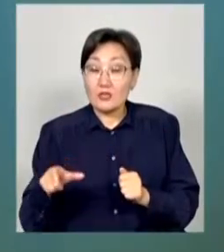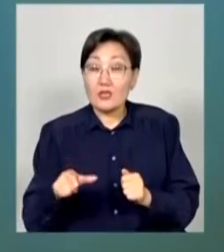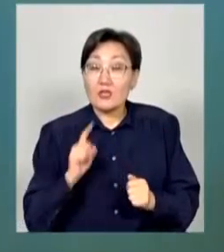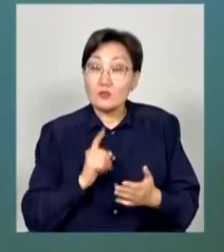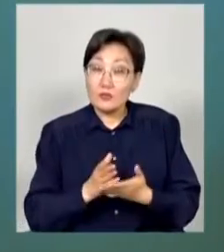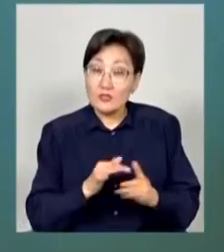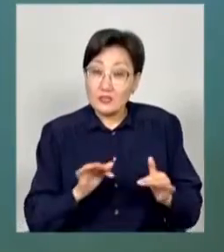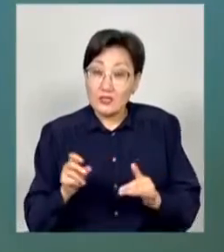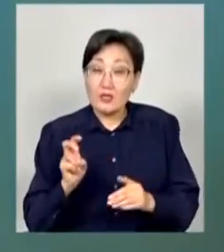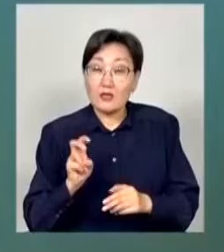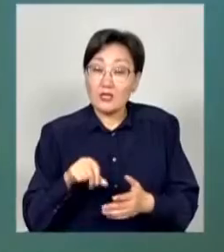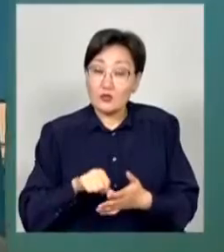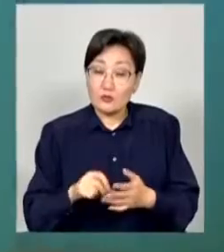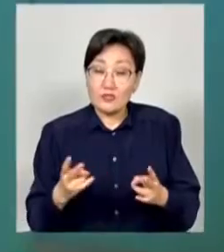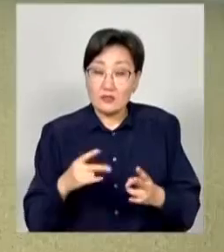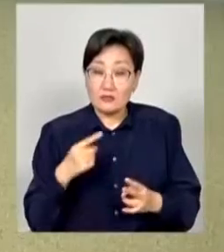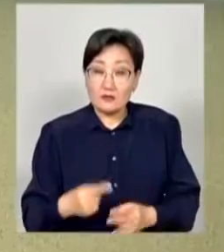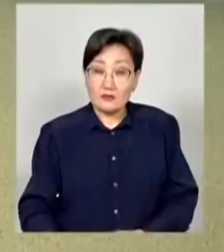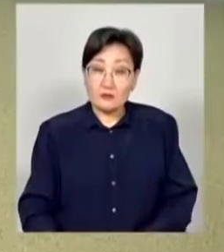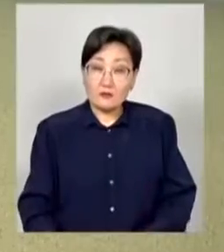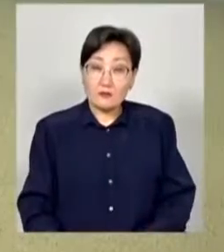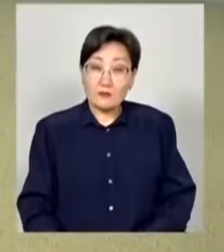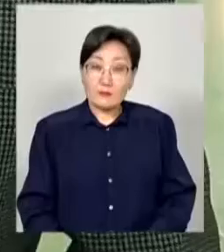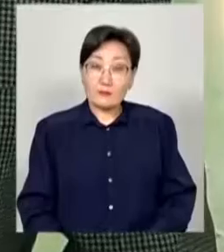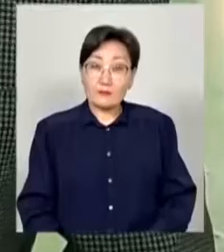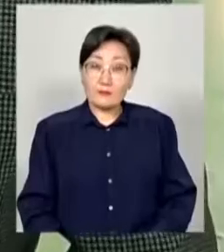науқанға баруымыз керек деді.